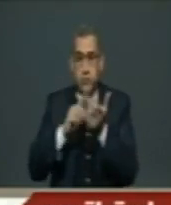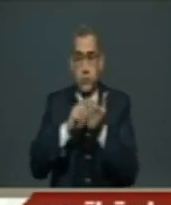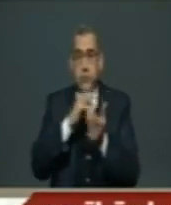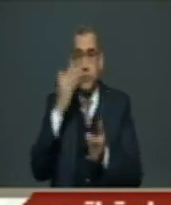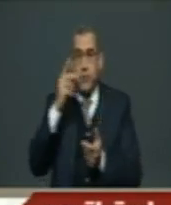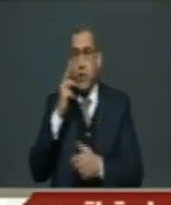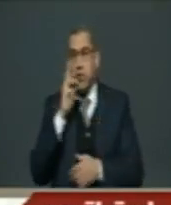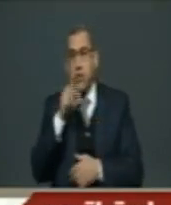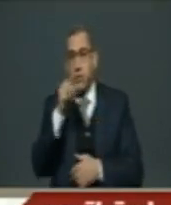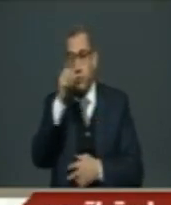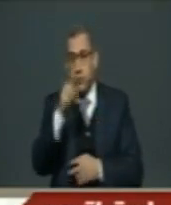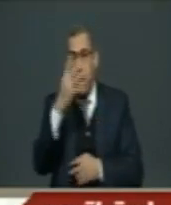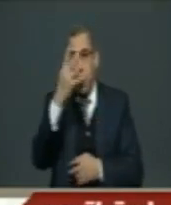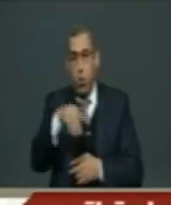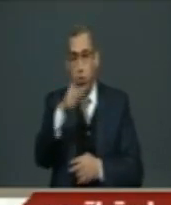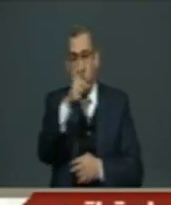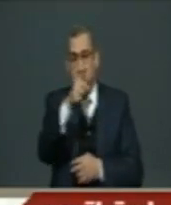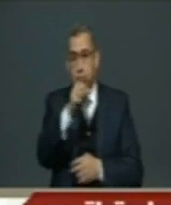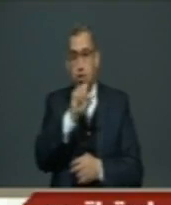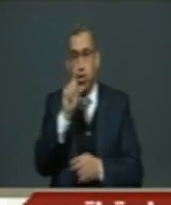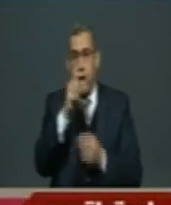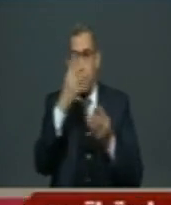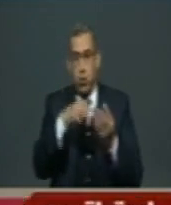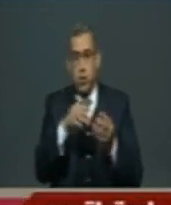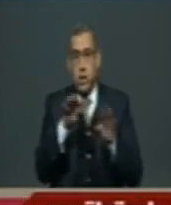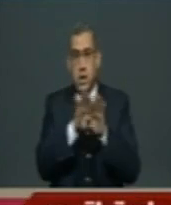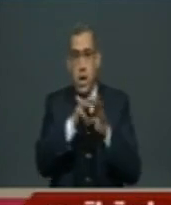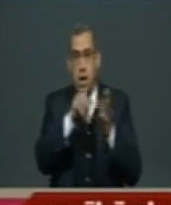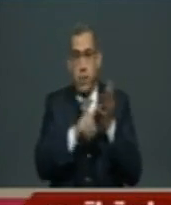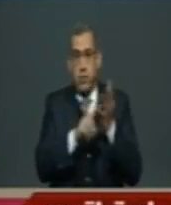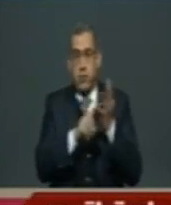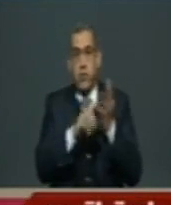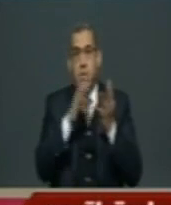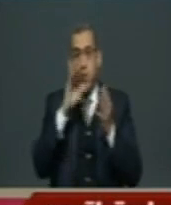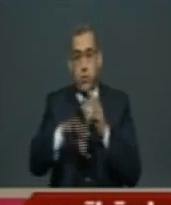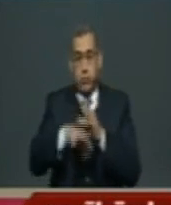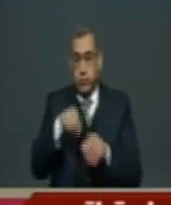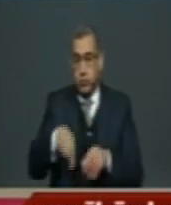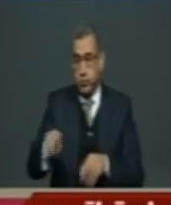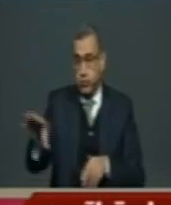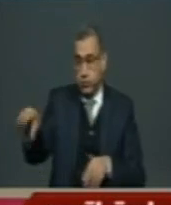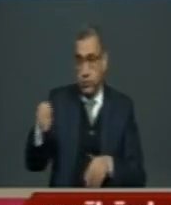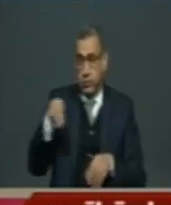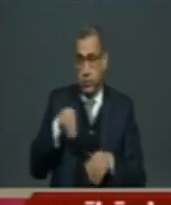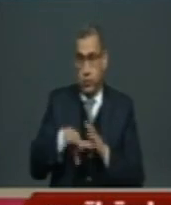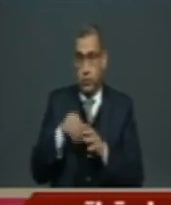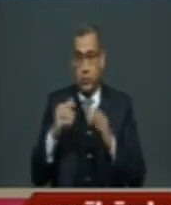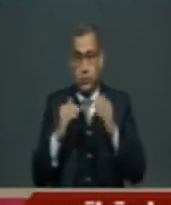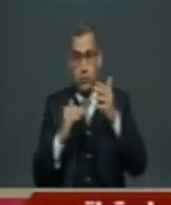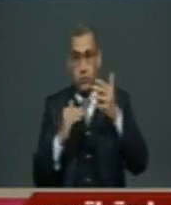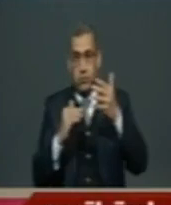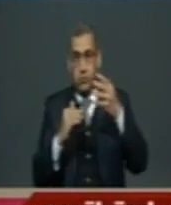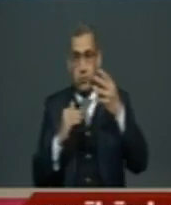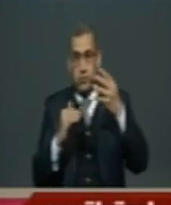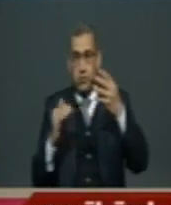النهارده 4.5 شهر للقمح، ده معناه ان الانتاج القادم هيخليك يعني ده بيسلم